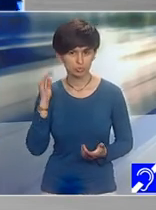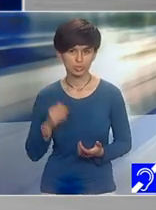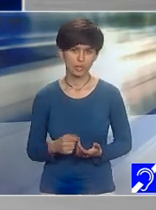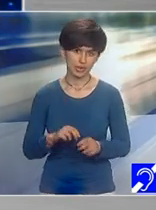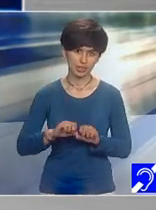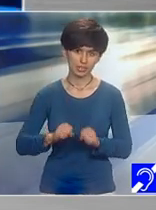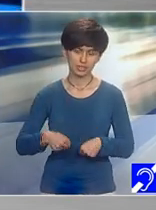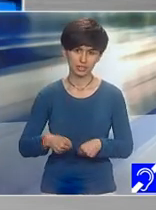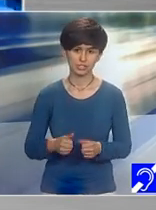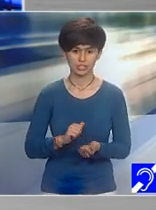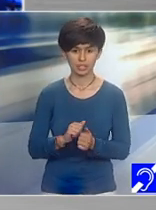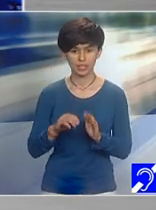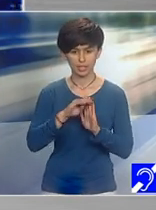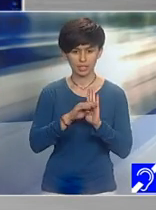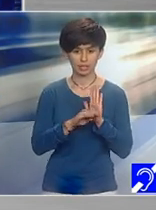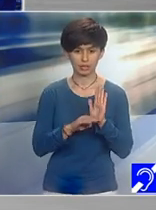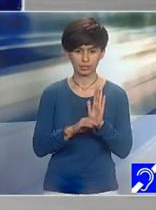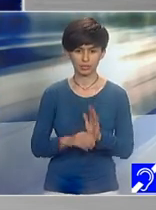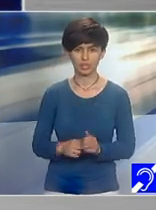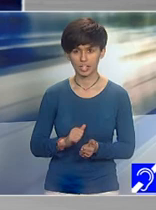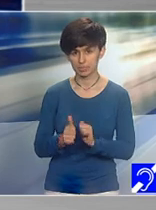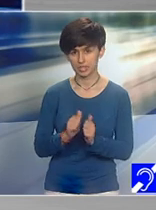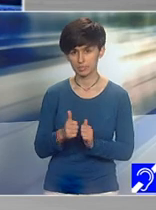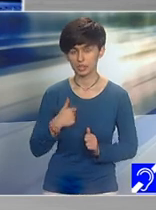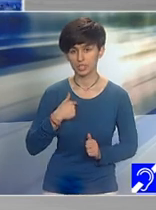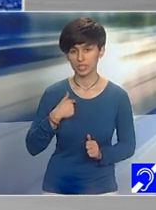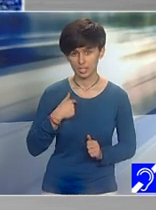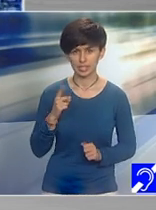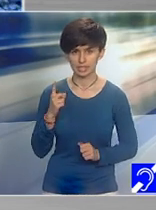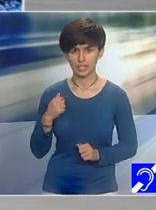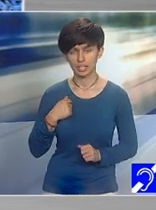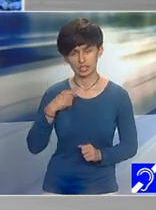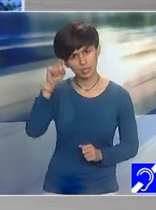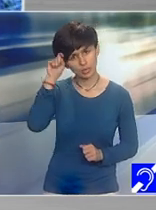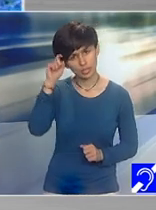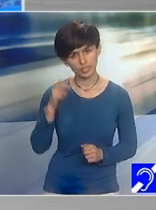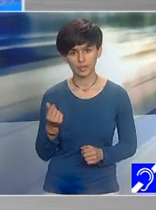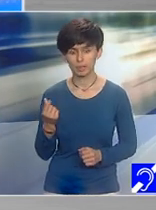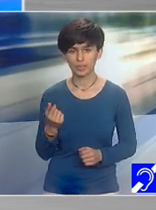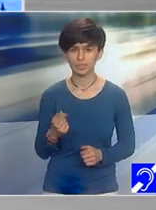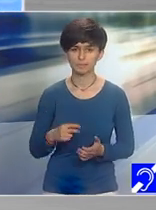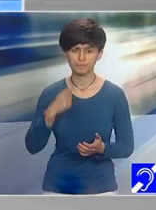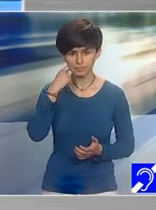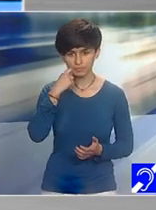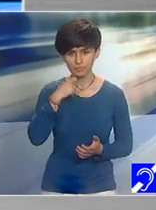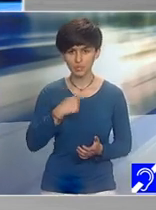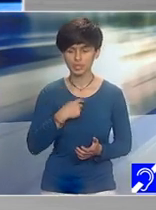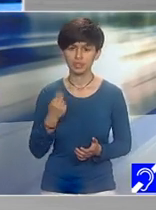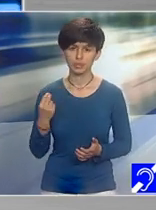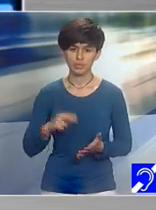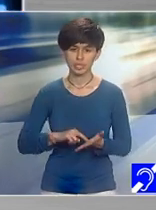de sport, care este într-adevăr foarte util. În schimb, eu cred că banii Clujului pot să fie mai bine gestionați pentru noi și cred